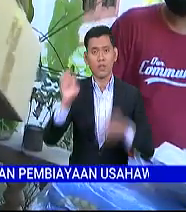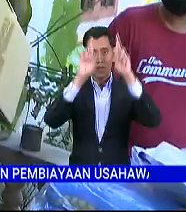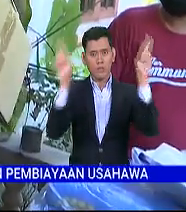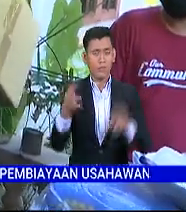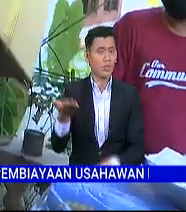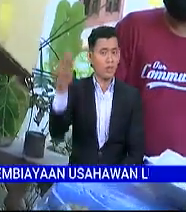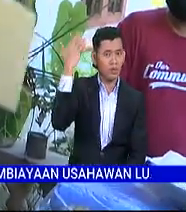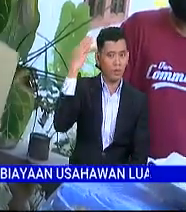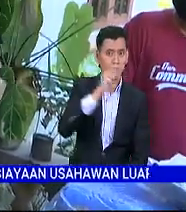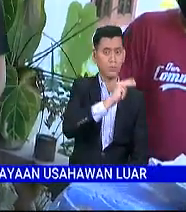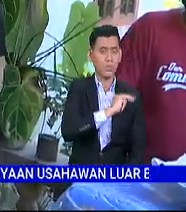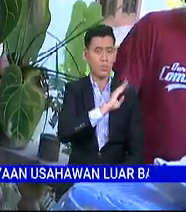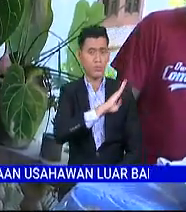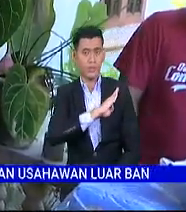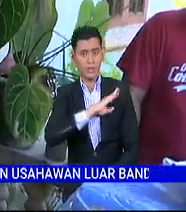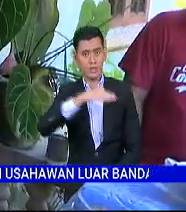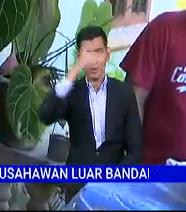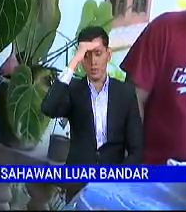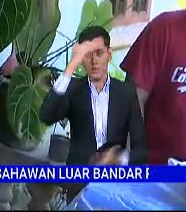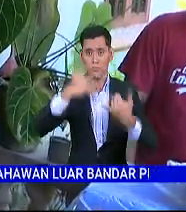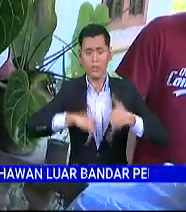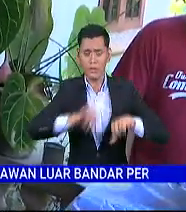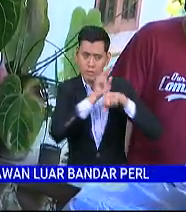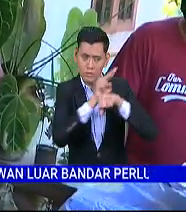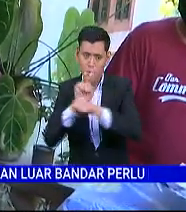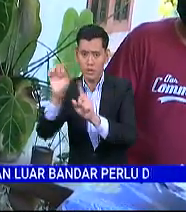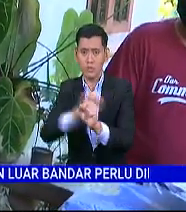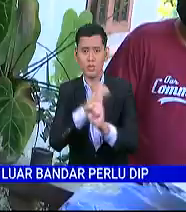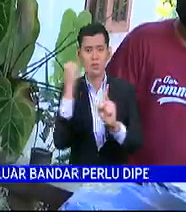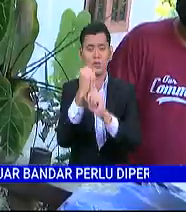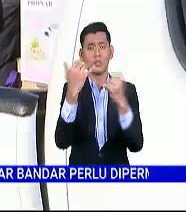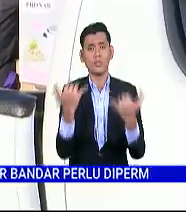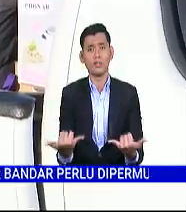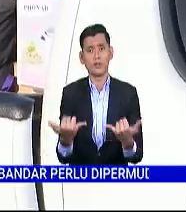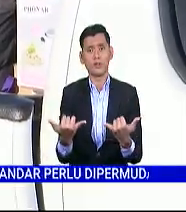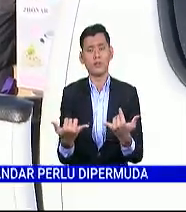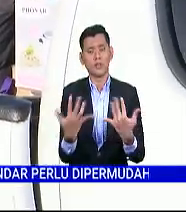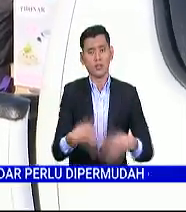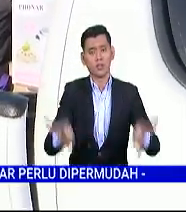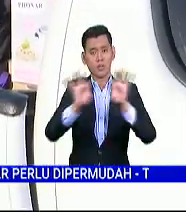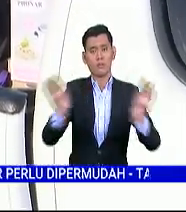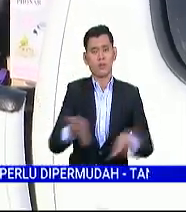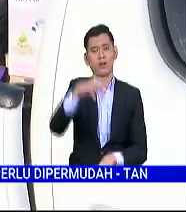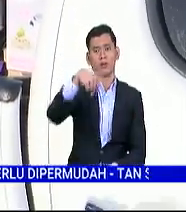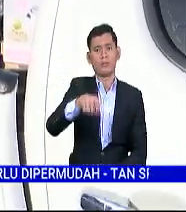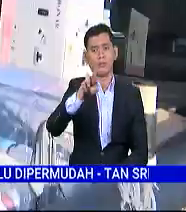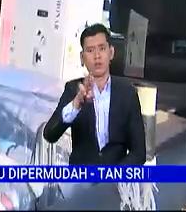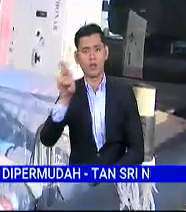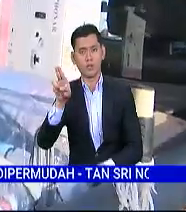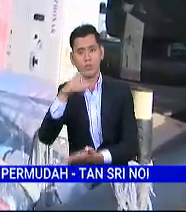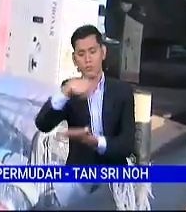Datuk Asni Muhammad memaklumkan beliau masih memantau keadaan semasa berhubung keperluan mengadakan PRU DUN Johor.